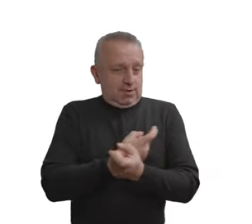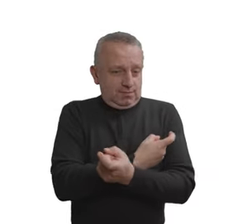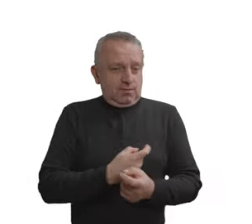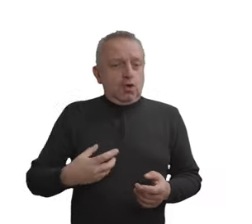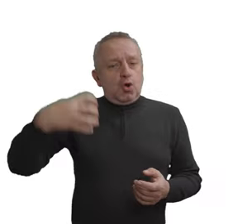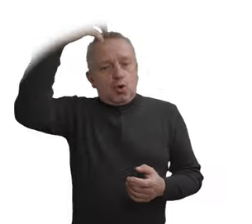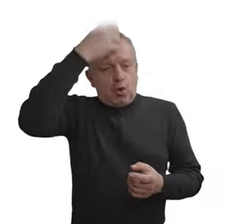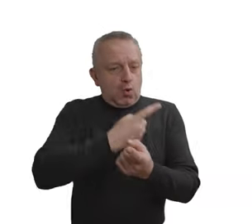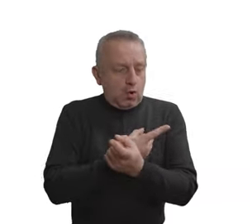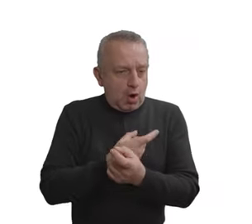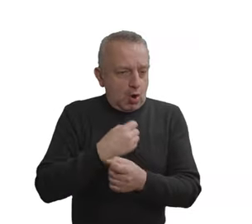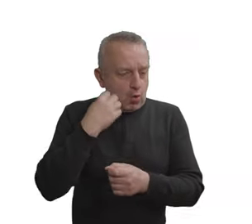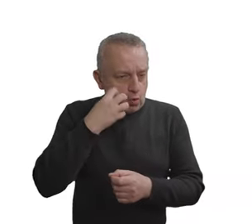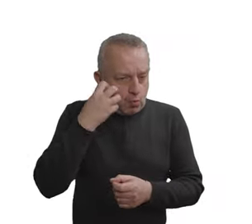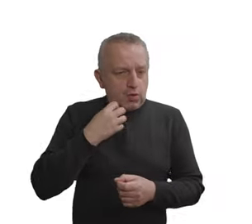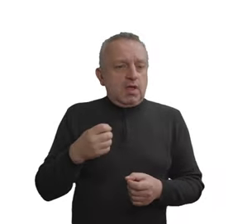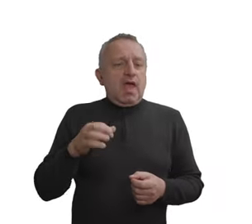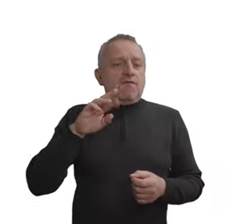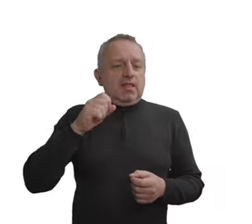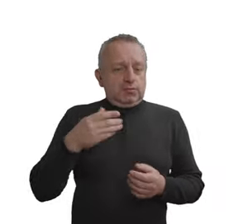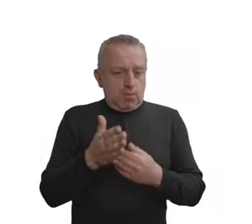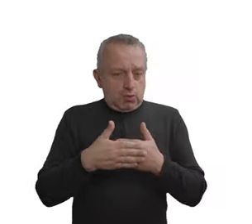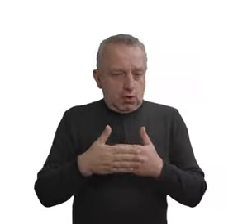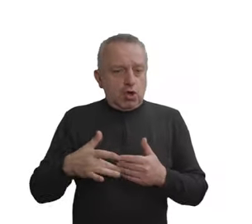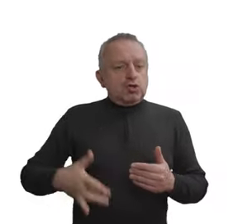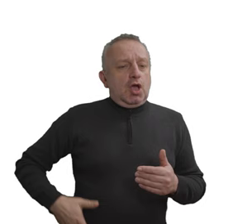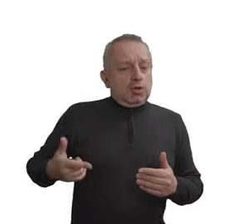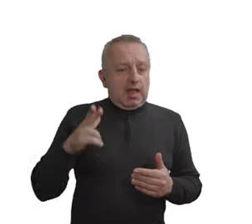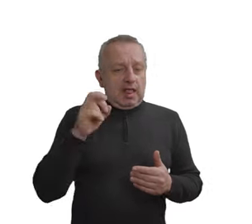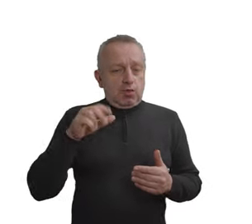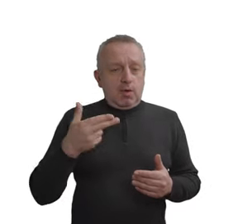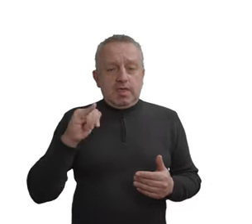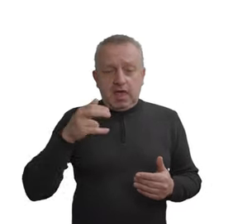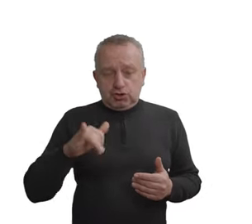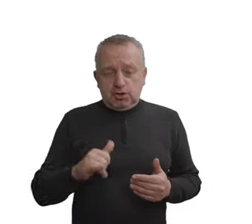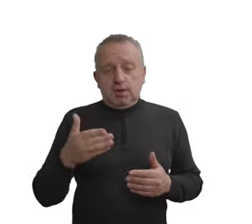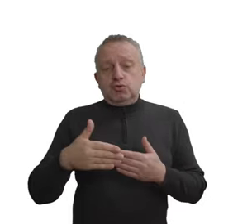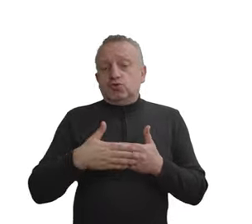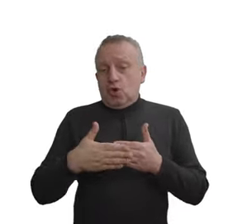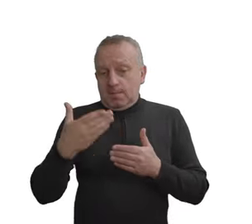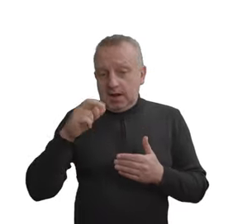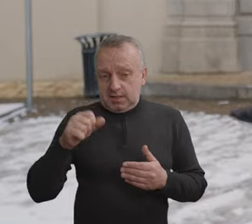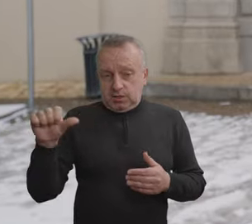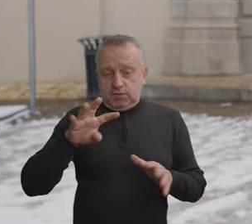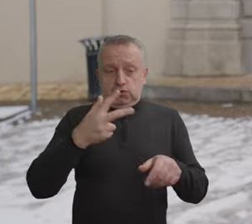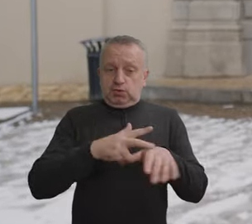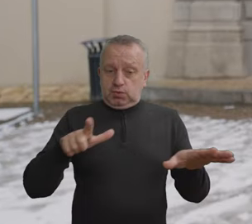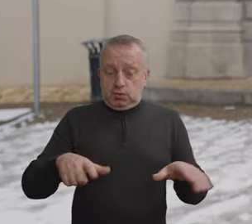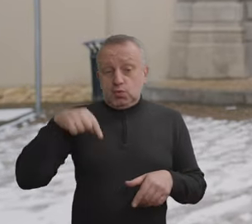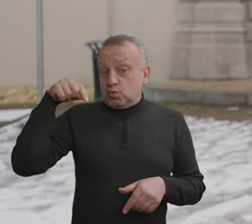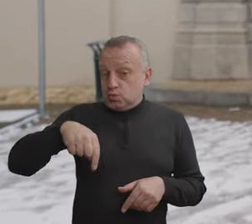Parę Królewską z Rumunii czy Księstwo Kentu, księcia Jerzego i Marinę w 1937 roku.